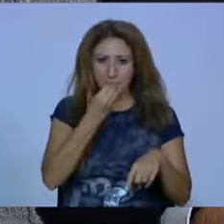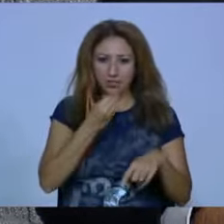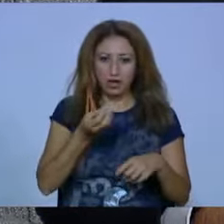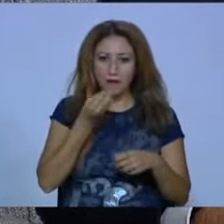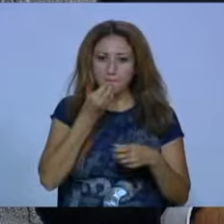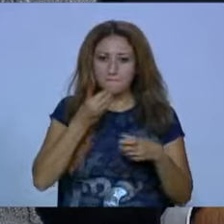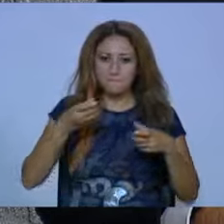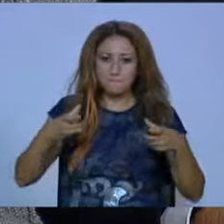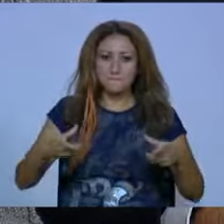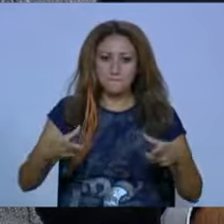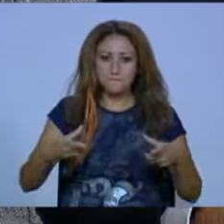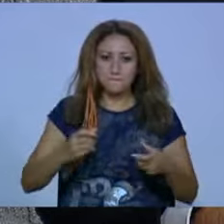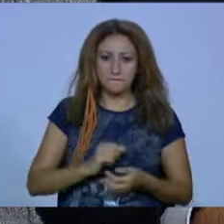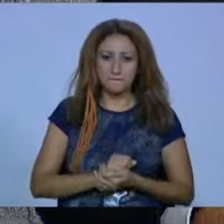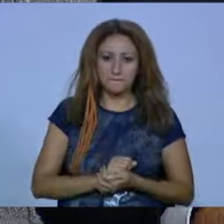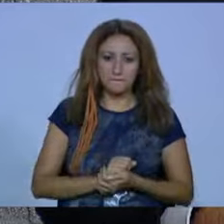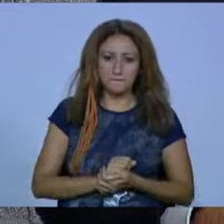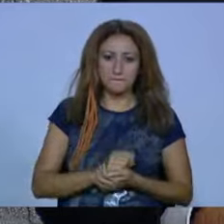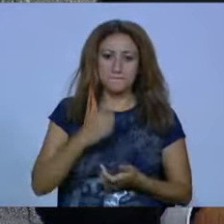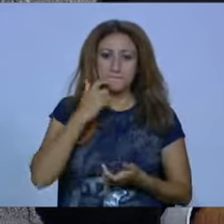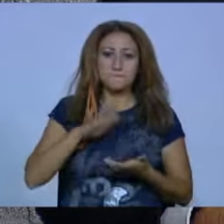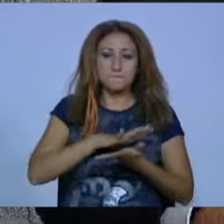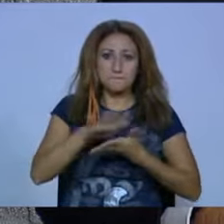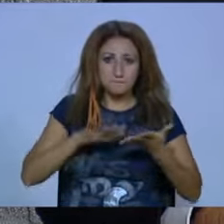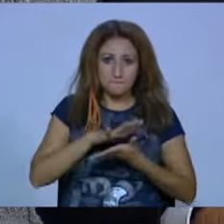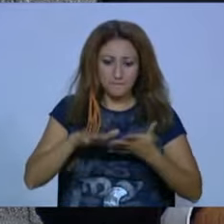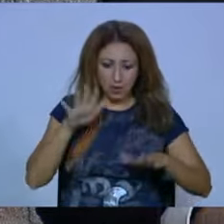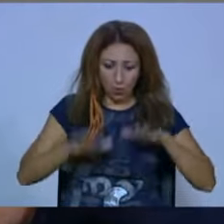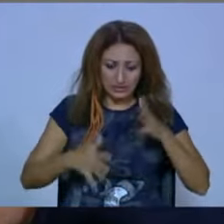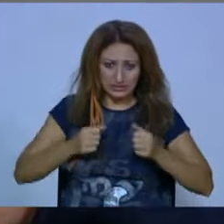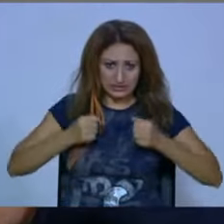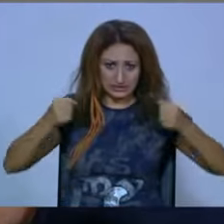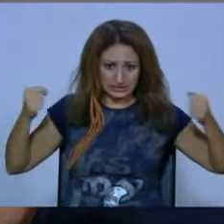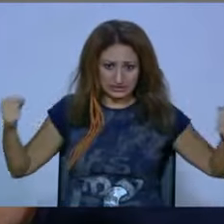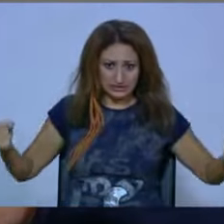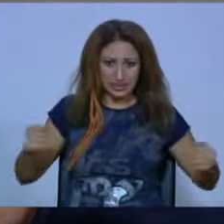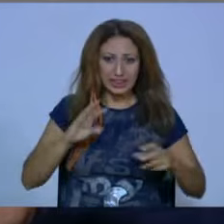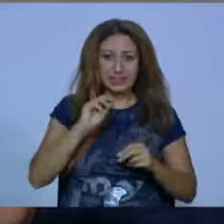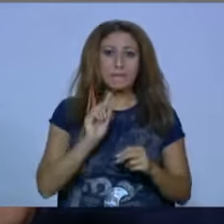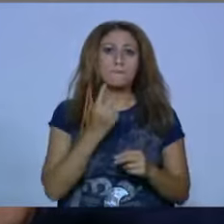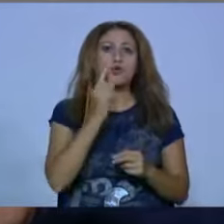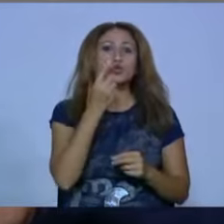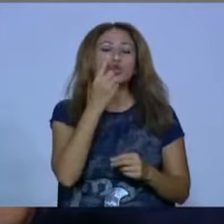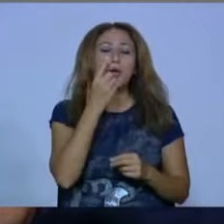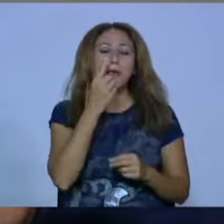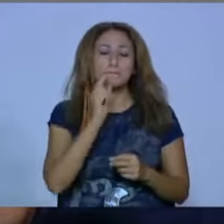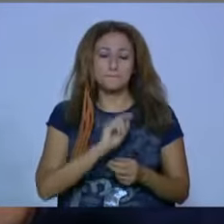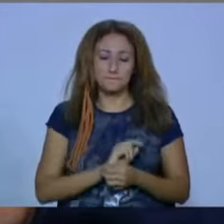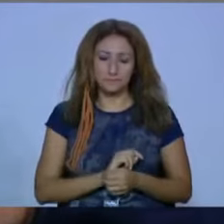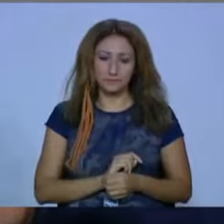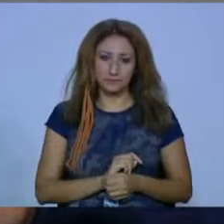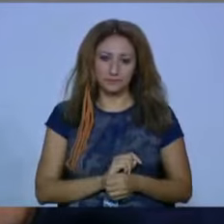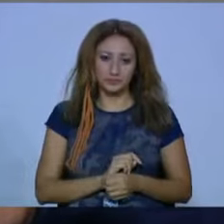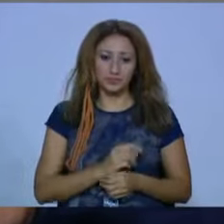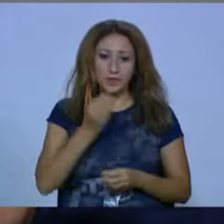اكل للناس اللي عندهم مشاكل في الوزن او حاجات زي كده زي رجيم يعني، فيبقى عنده